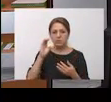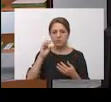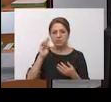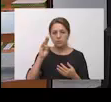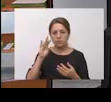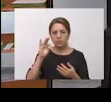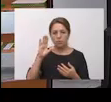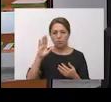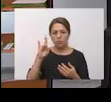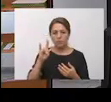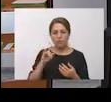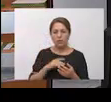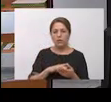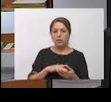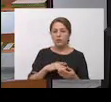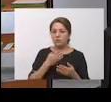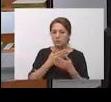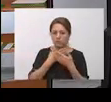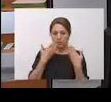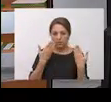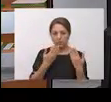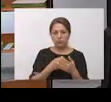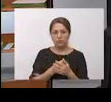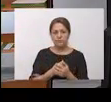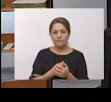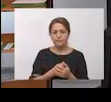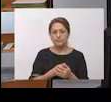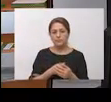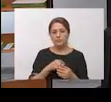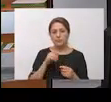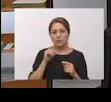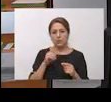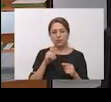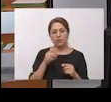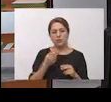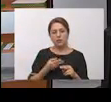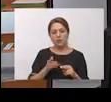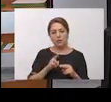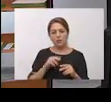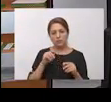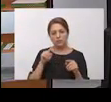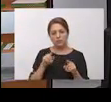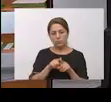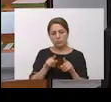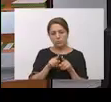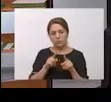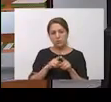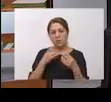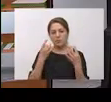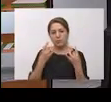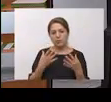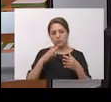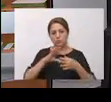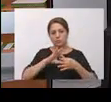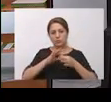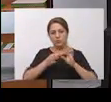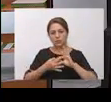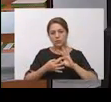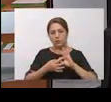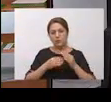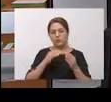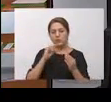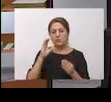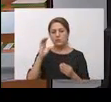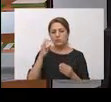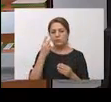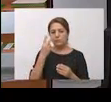больше грамматических основ в это предложение не содержит. Значит, это тоже простое предложение. Простое двусоставное